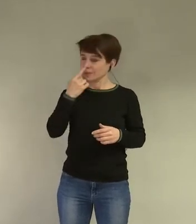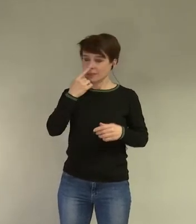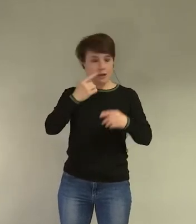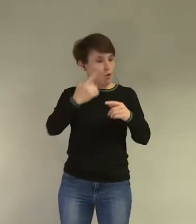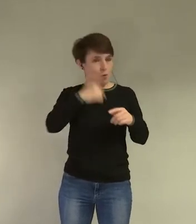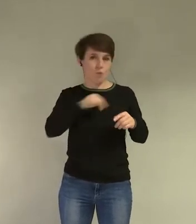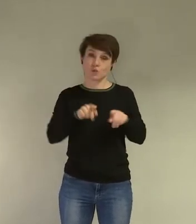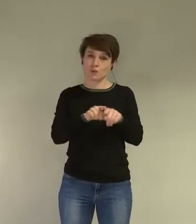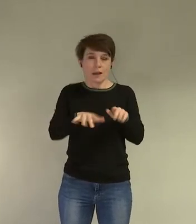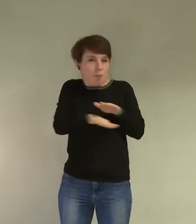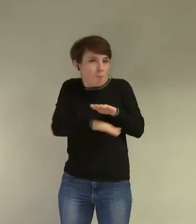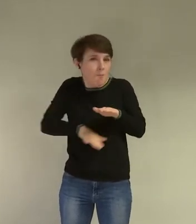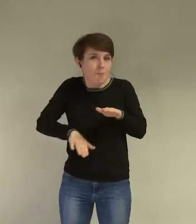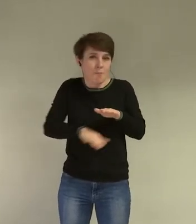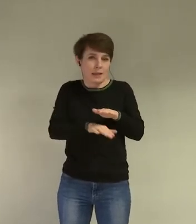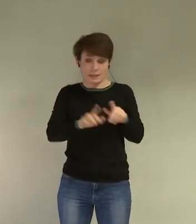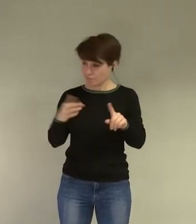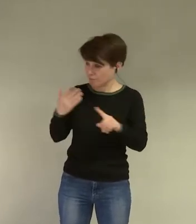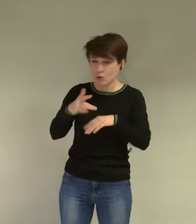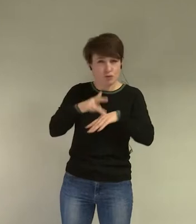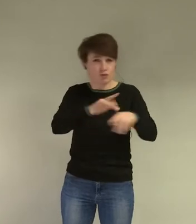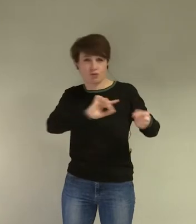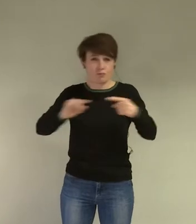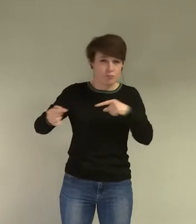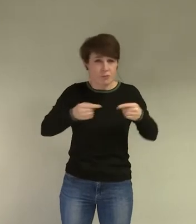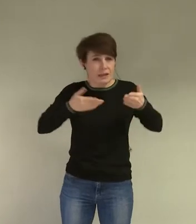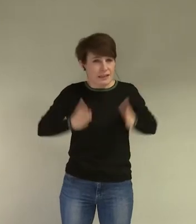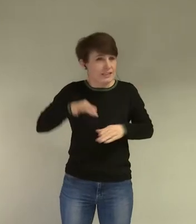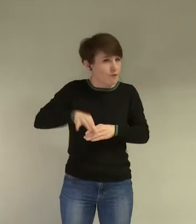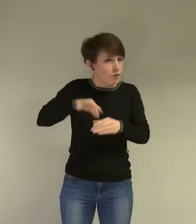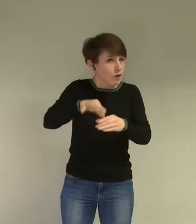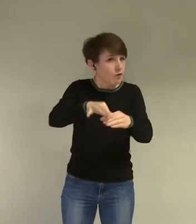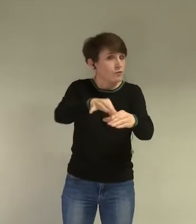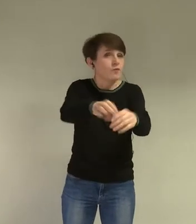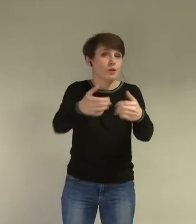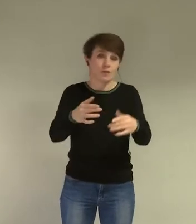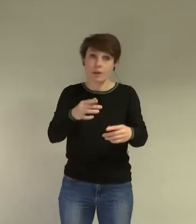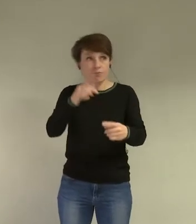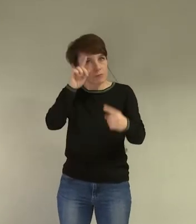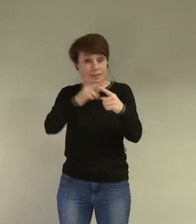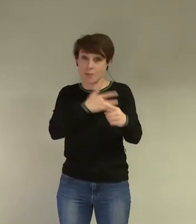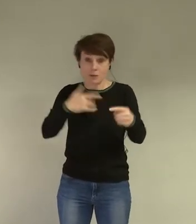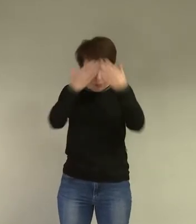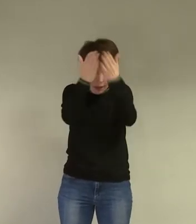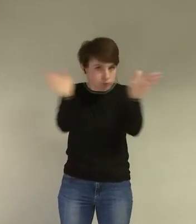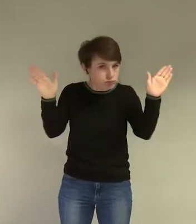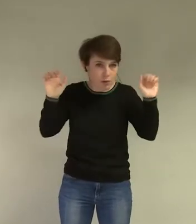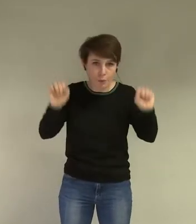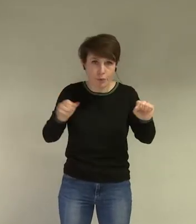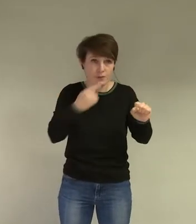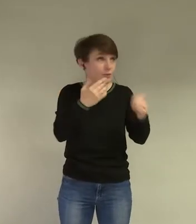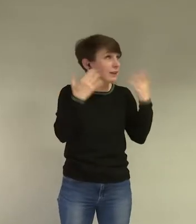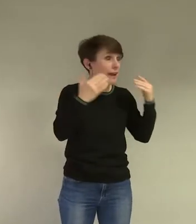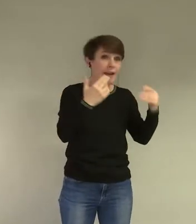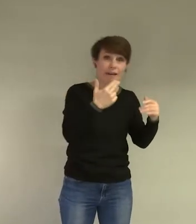décision après décision délibérations après délibération c'est large c'est un défi qui touche de la qualité de l'air à la